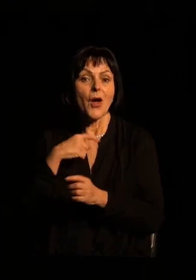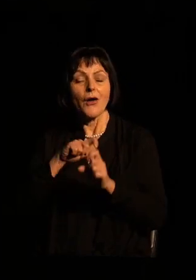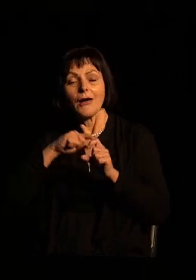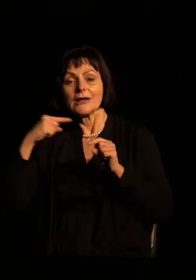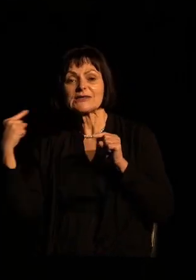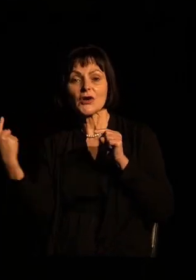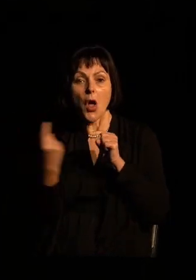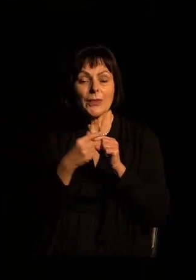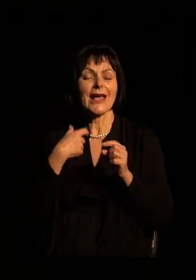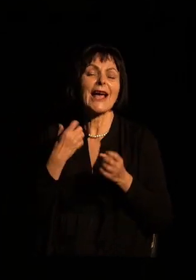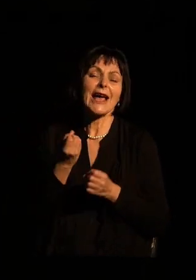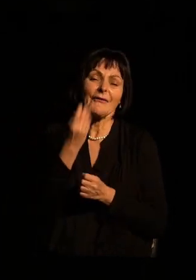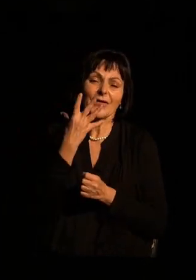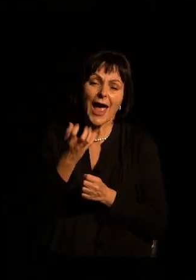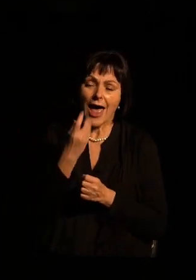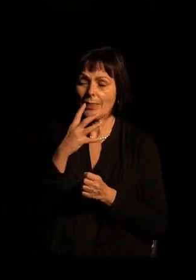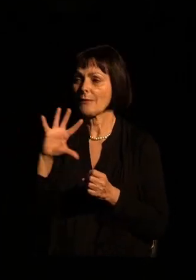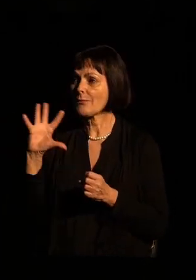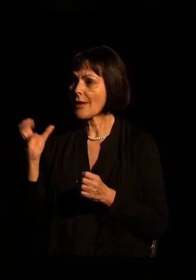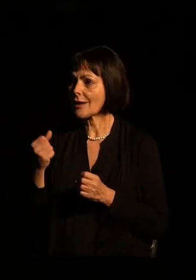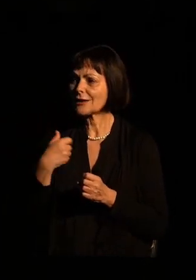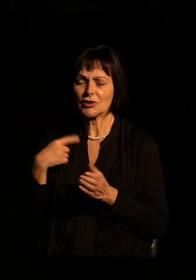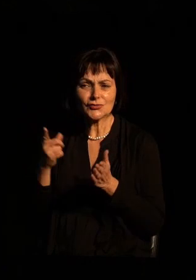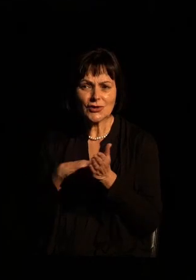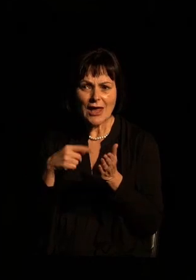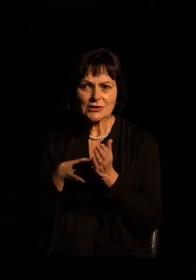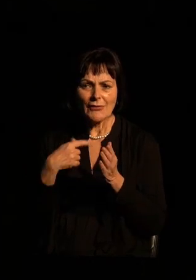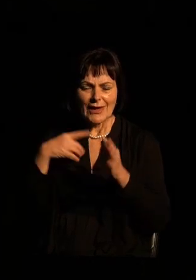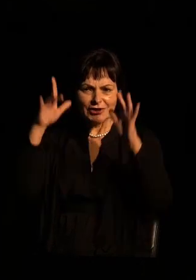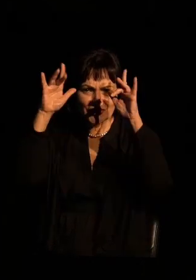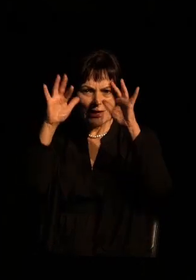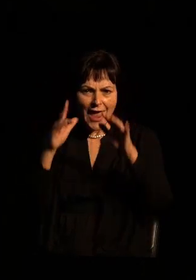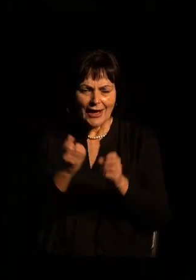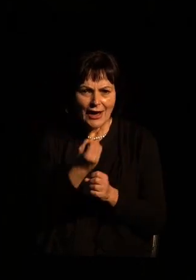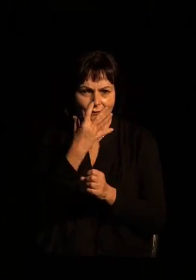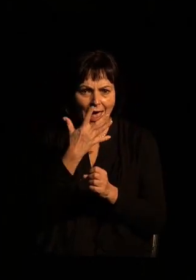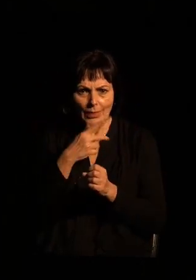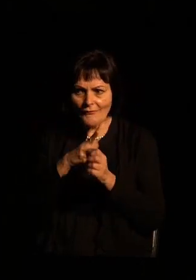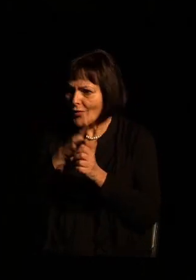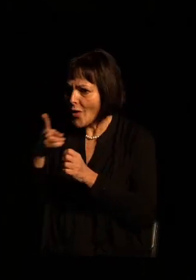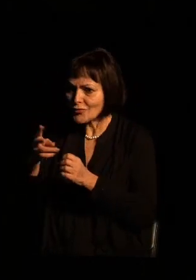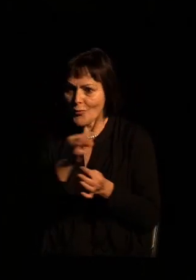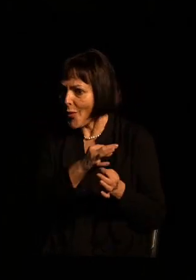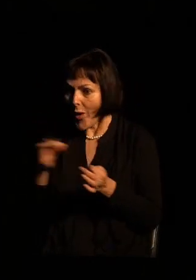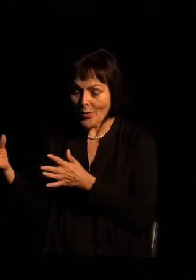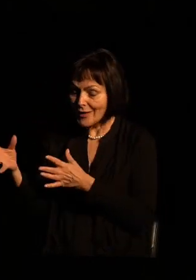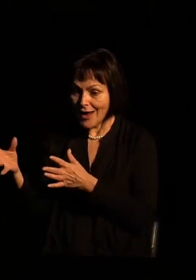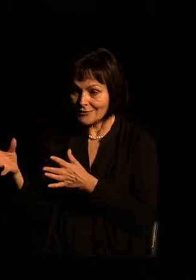zwrotnikowa, są kwiaty. No i często właśnie z takiego śniegu, z tych kwiatów, z tego wychodzimy od razu